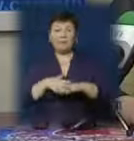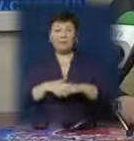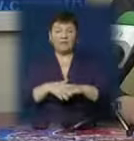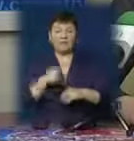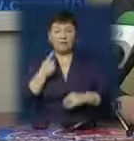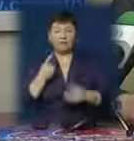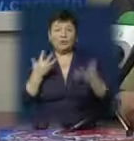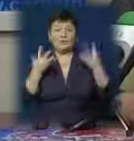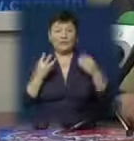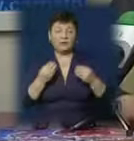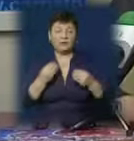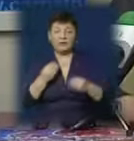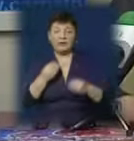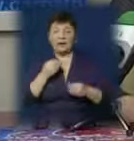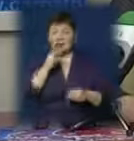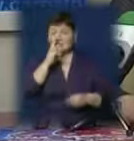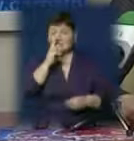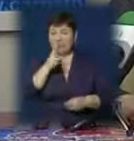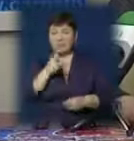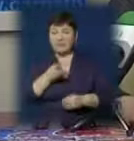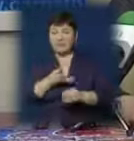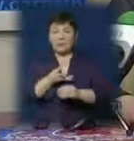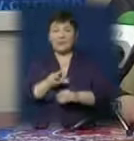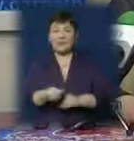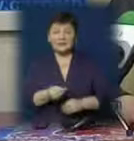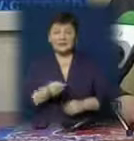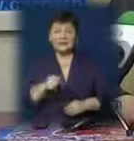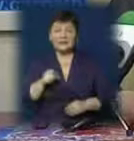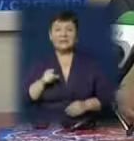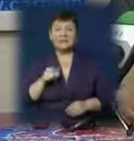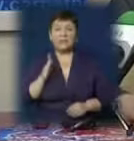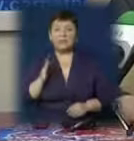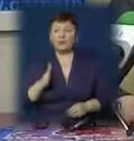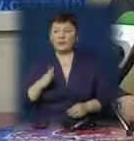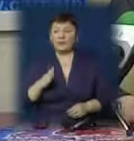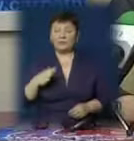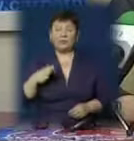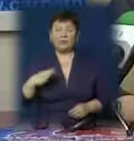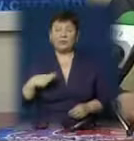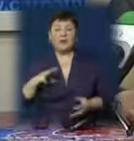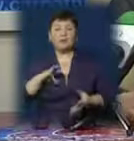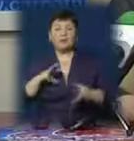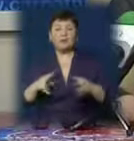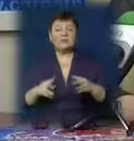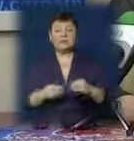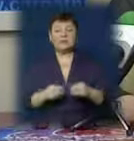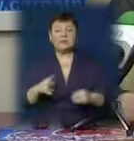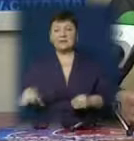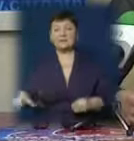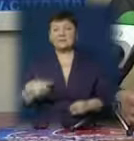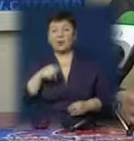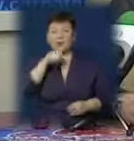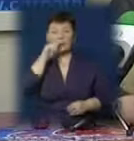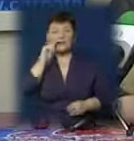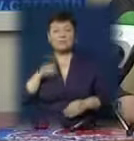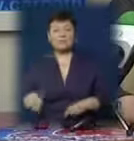однодневної заробітної плати на відповідні рахунки. Цікаво буде очікувати на результат збору коштів на всеукраїнському рівні, адже